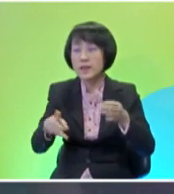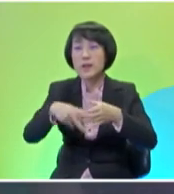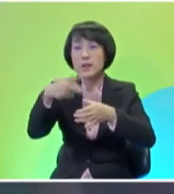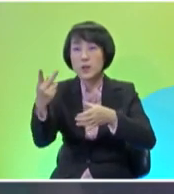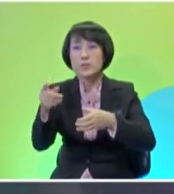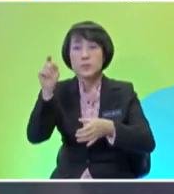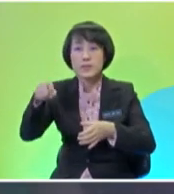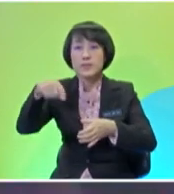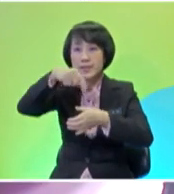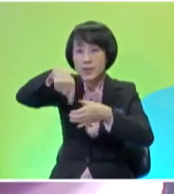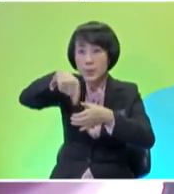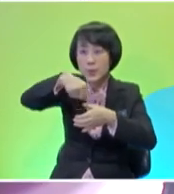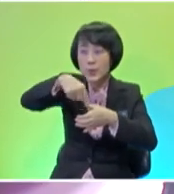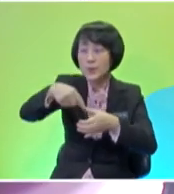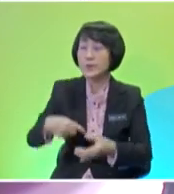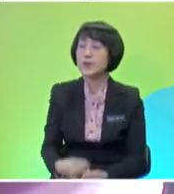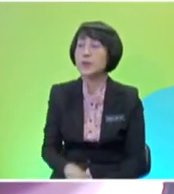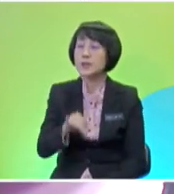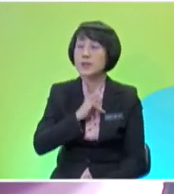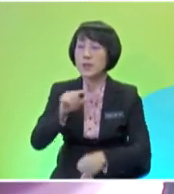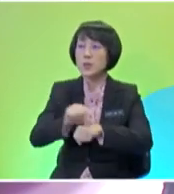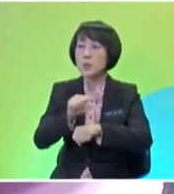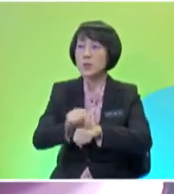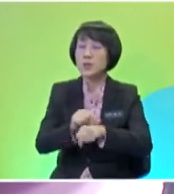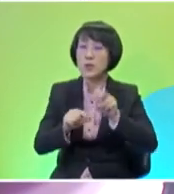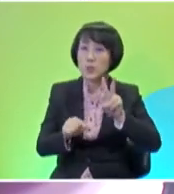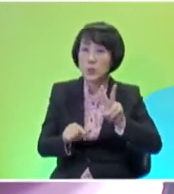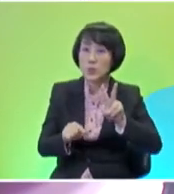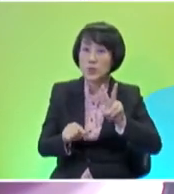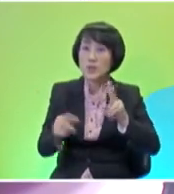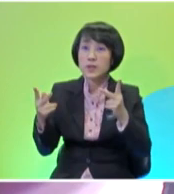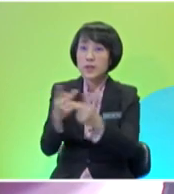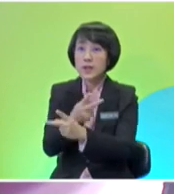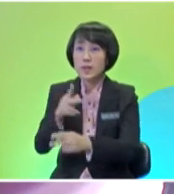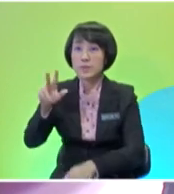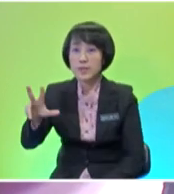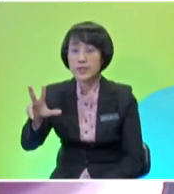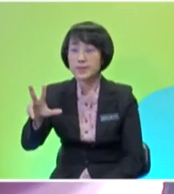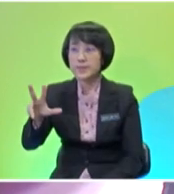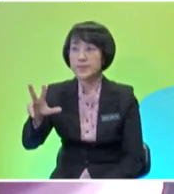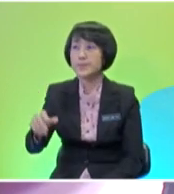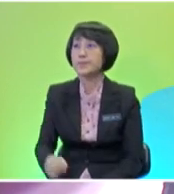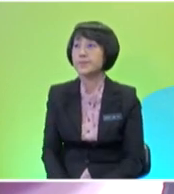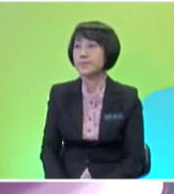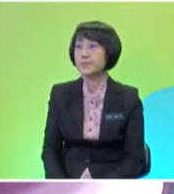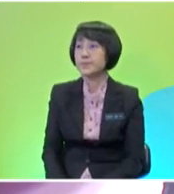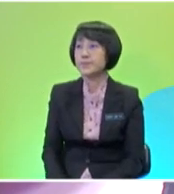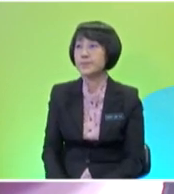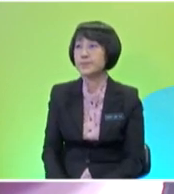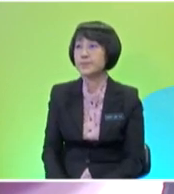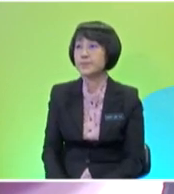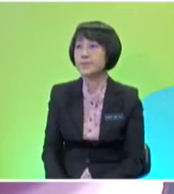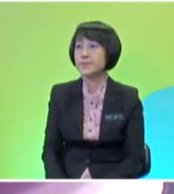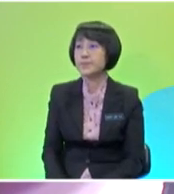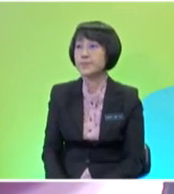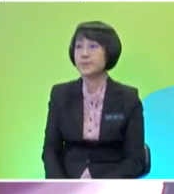Macam saya gunakan 2 darab dengan 3. 2 darab 3, okey. 2 lebar, panjang 3. Ya. Okay. Boleh. Kalau nak buat segi empat sama pun boleh, tak